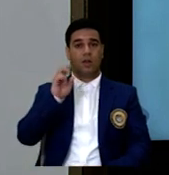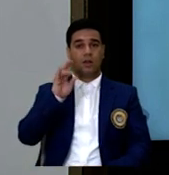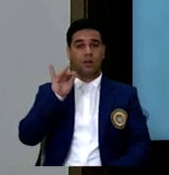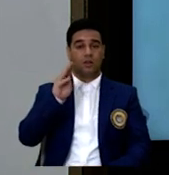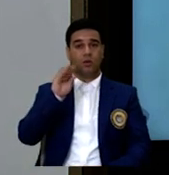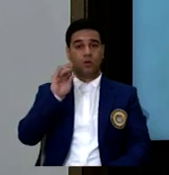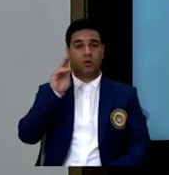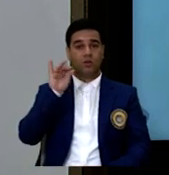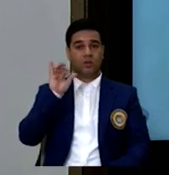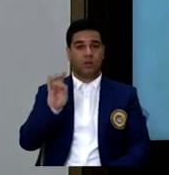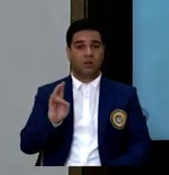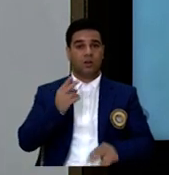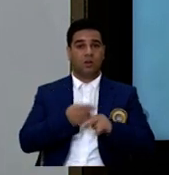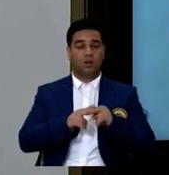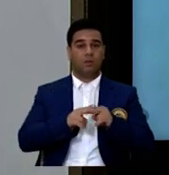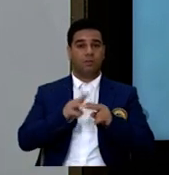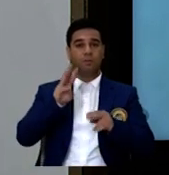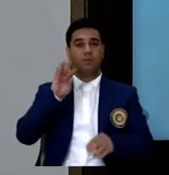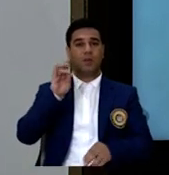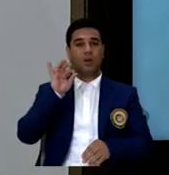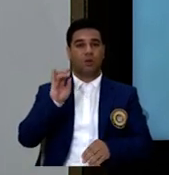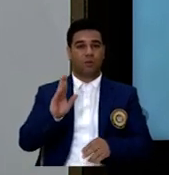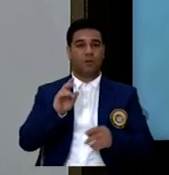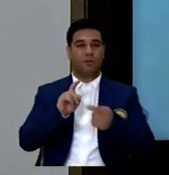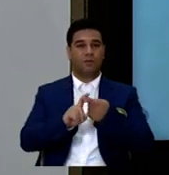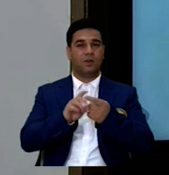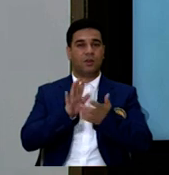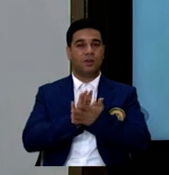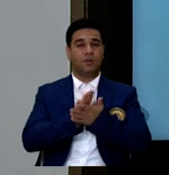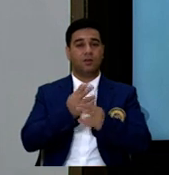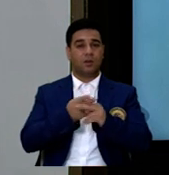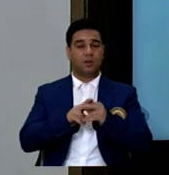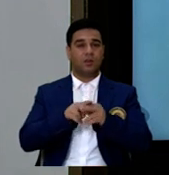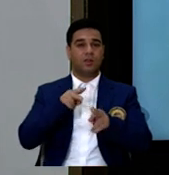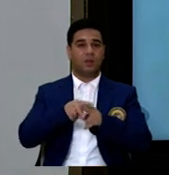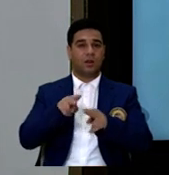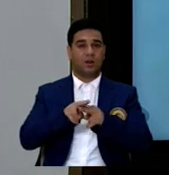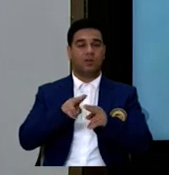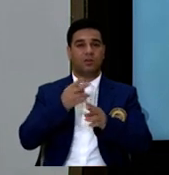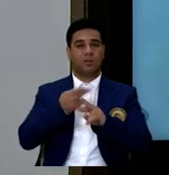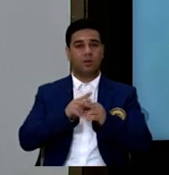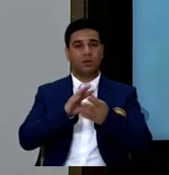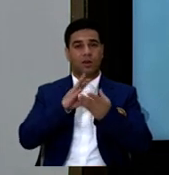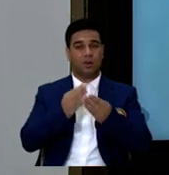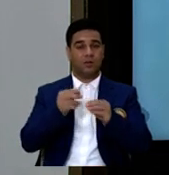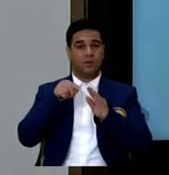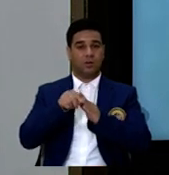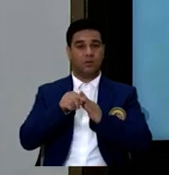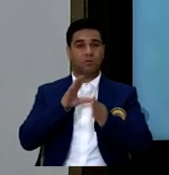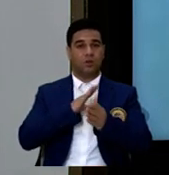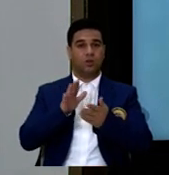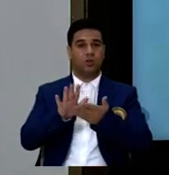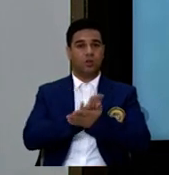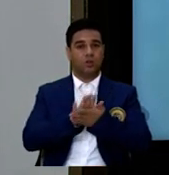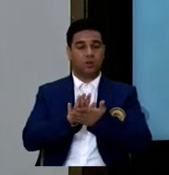Antitoksinlar esa mikroblarning hayot faoliyati natijasida vujudga keladigan zaharli moddalarni neytrallab, ya'ni